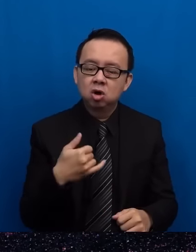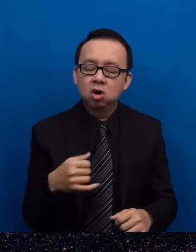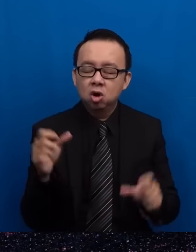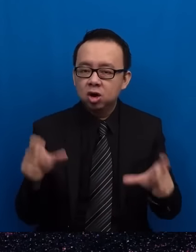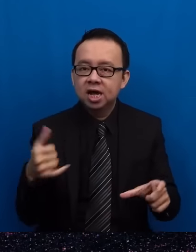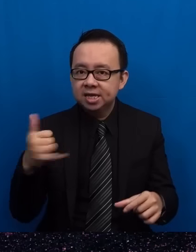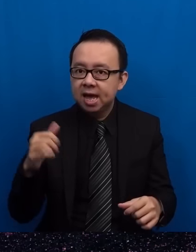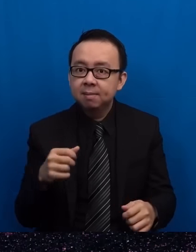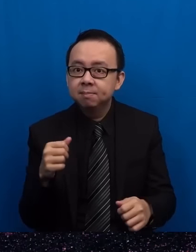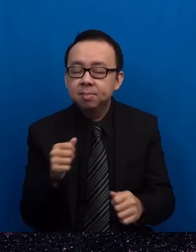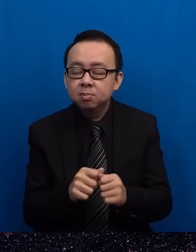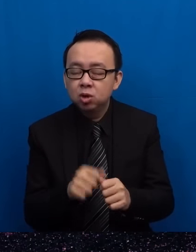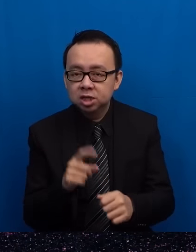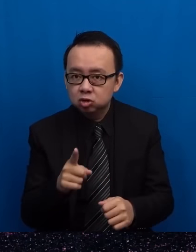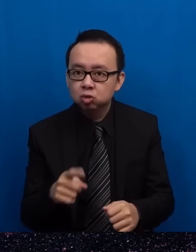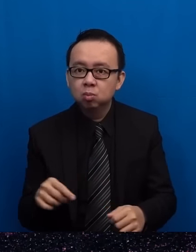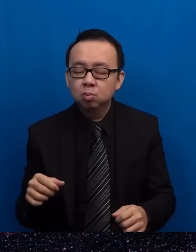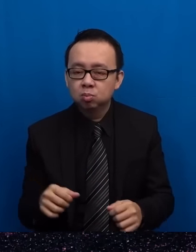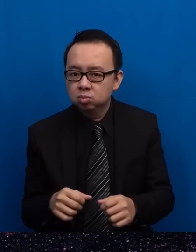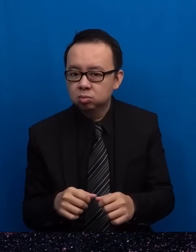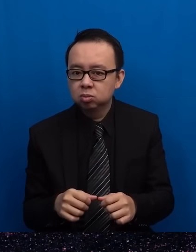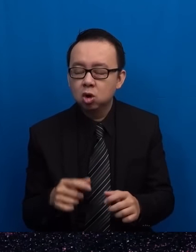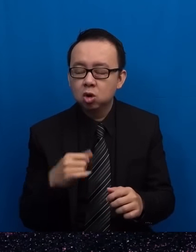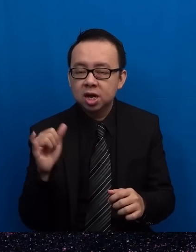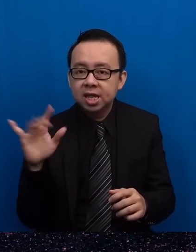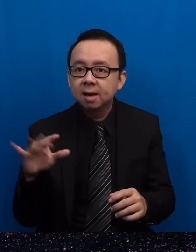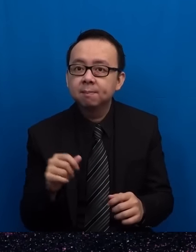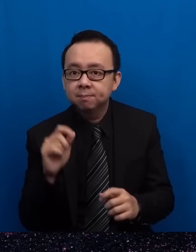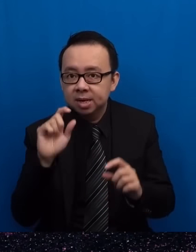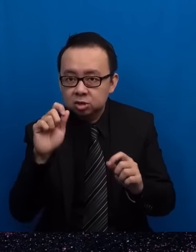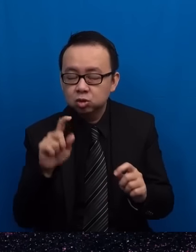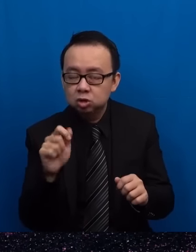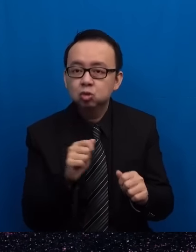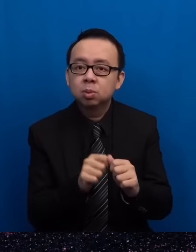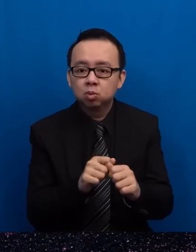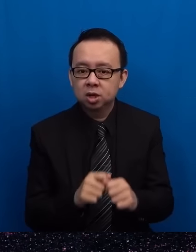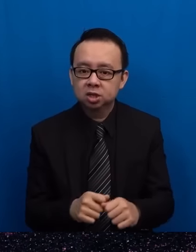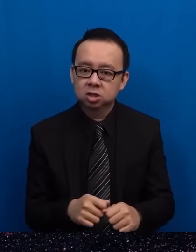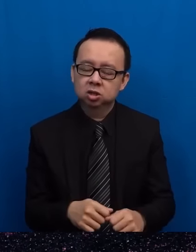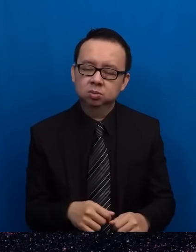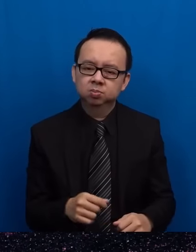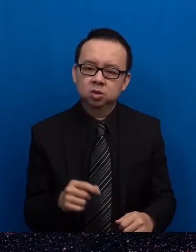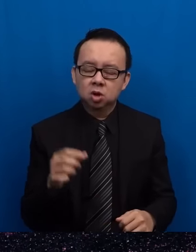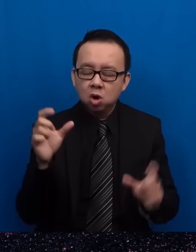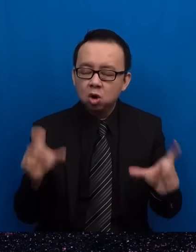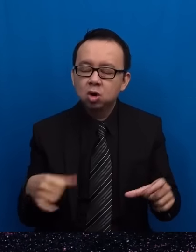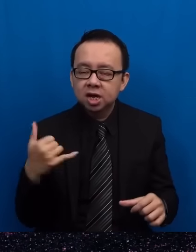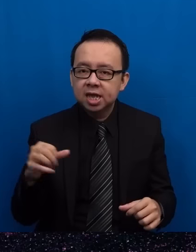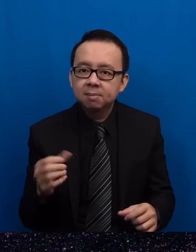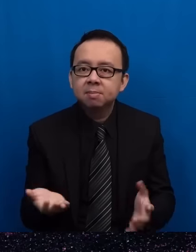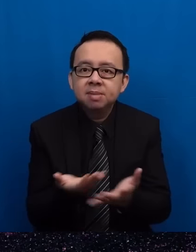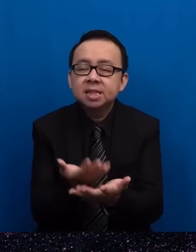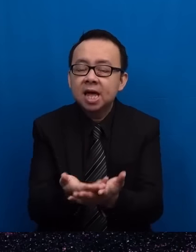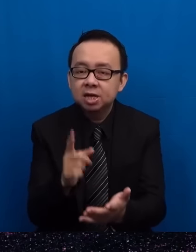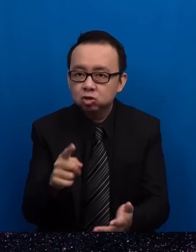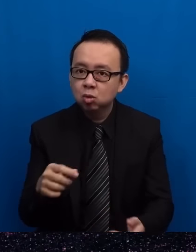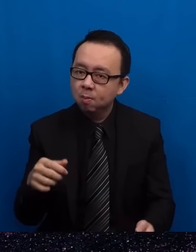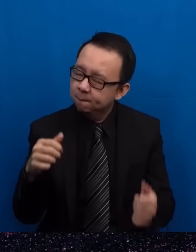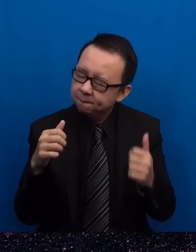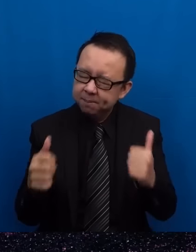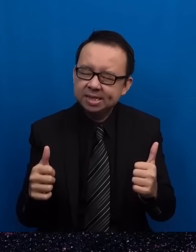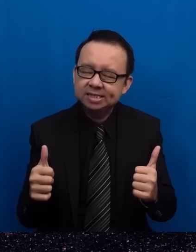iman tanpa berbuat apa-apa, iman itu mati adanya. Orang yang meminta pasti berani mencari.